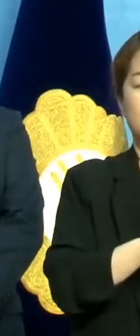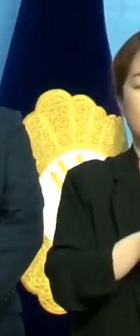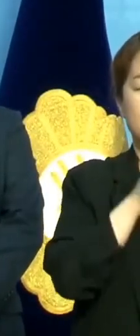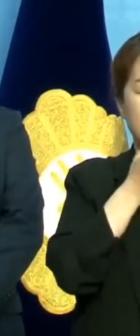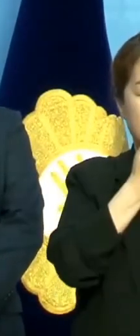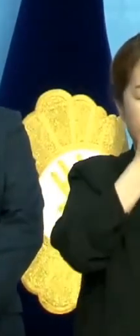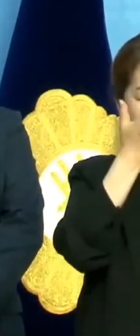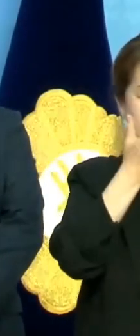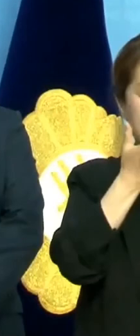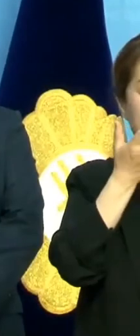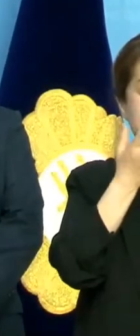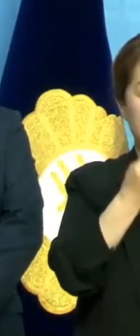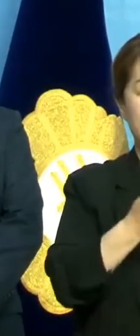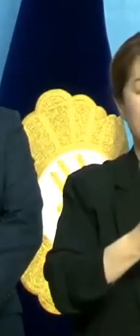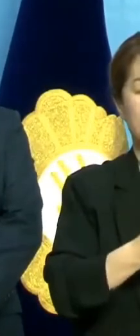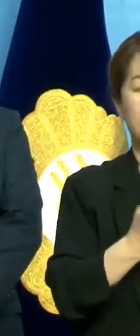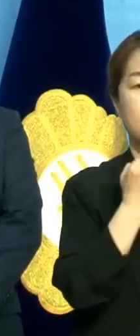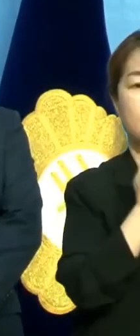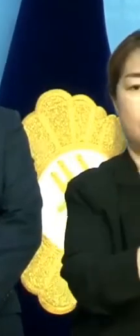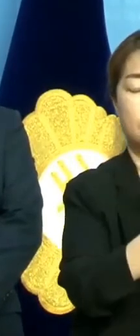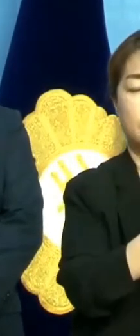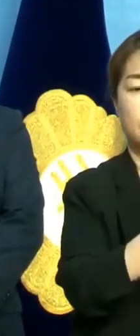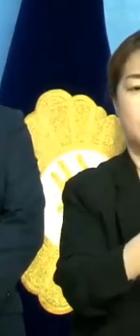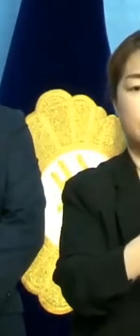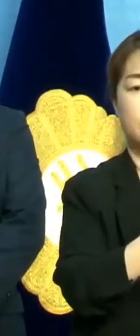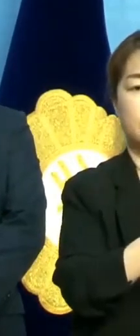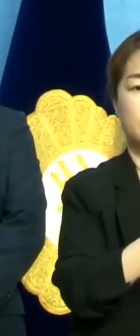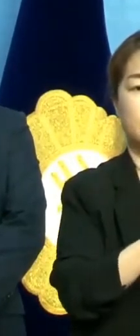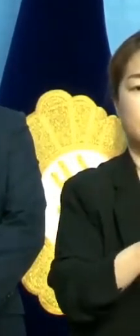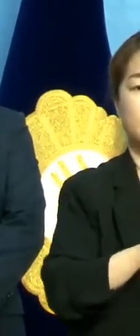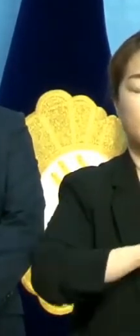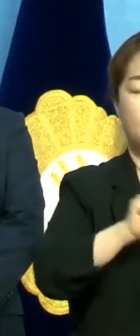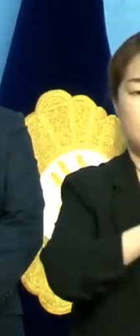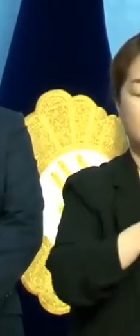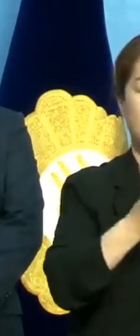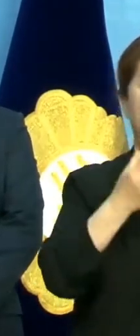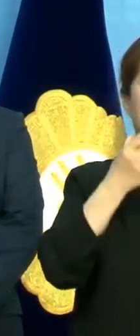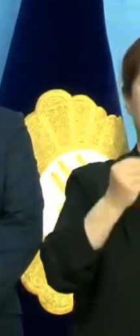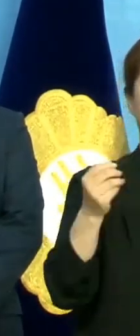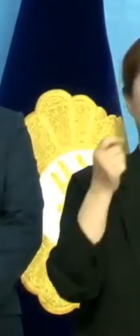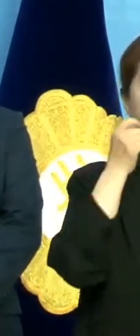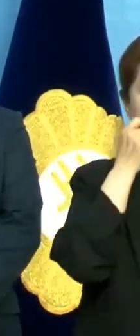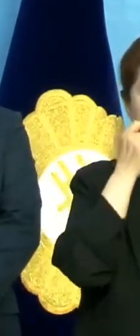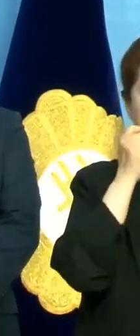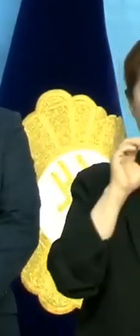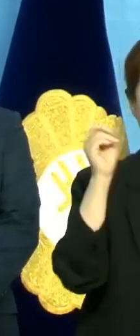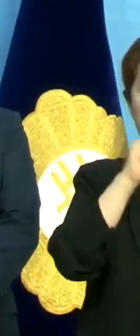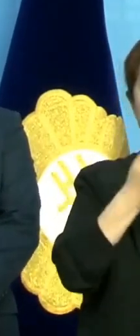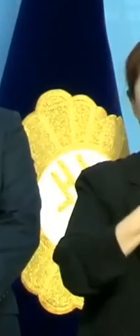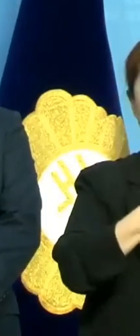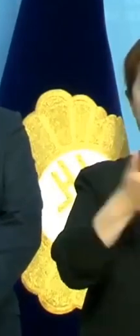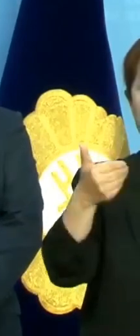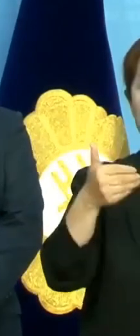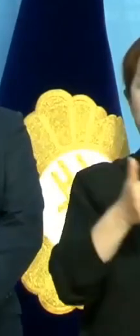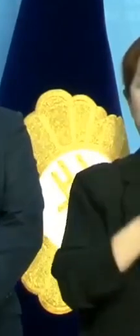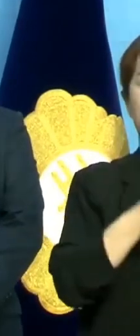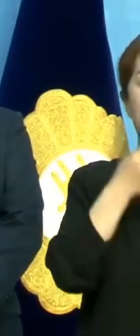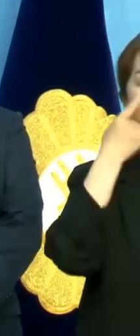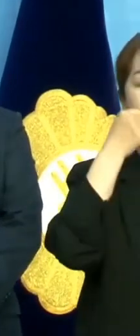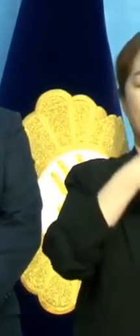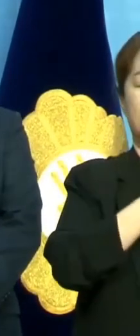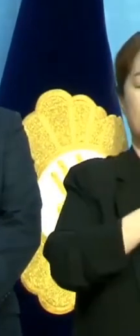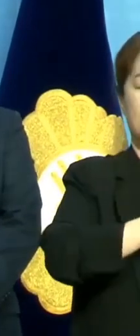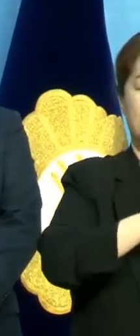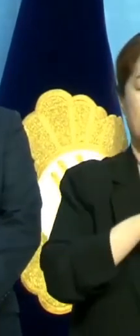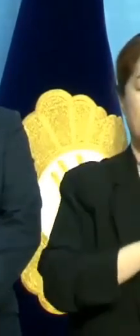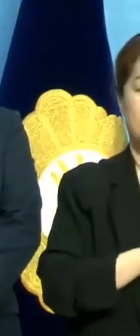꿈 많은 이 선수 생활을 제대로 하지 못하고 유명을 달리해서 정말 어머니의